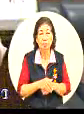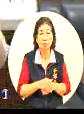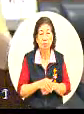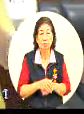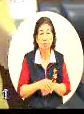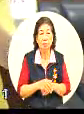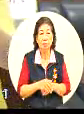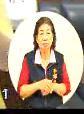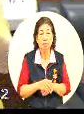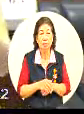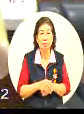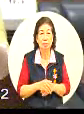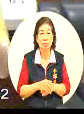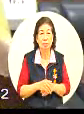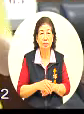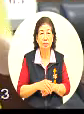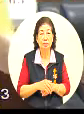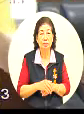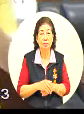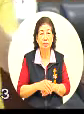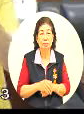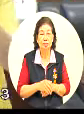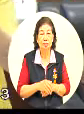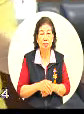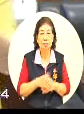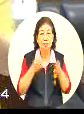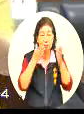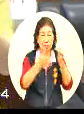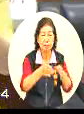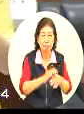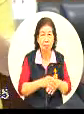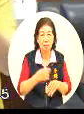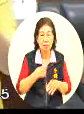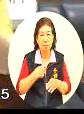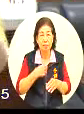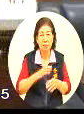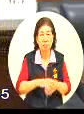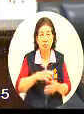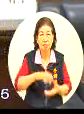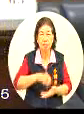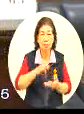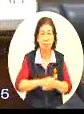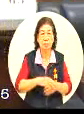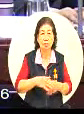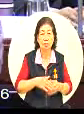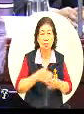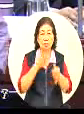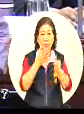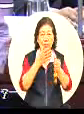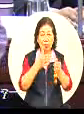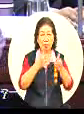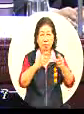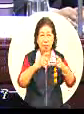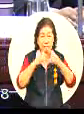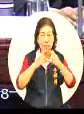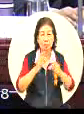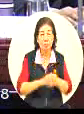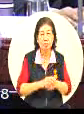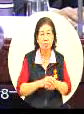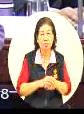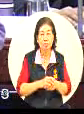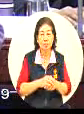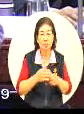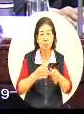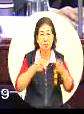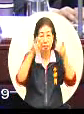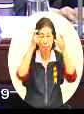好，我来，请来麻烦市长针对本席的建议，好，请市长回应。 多谢。高雄市